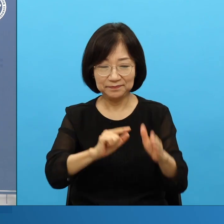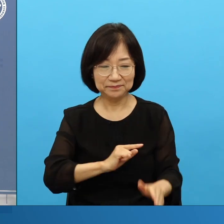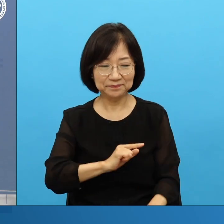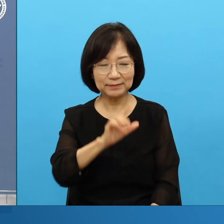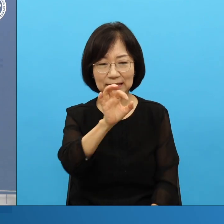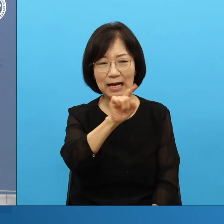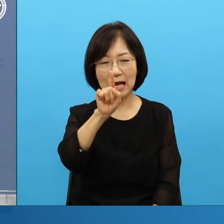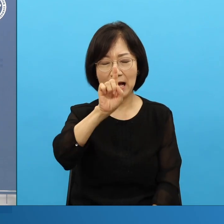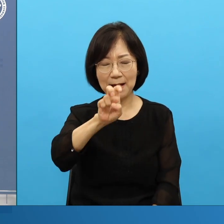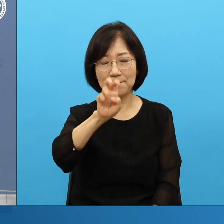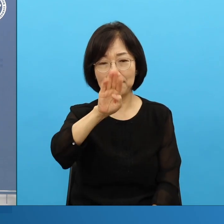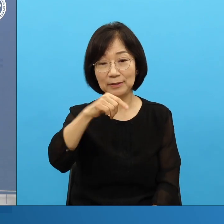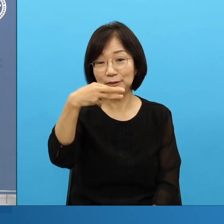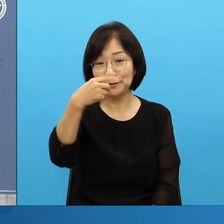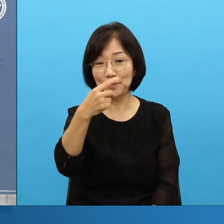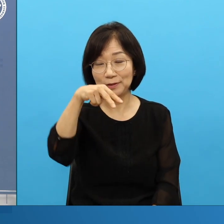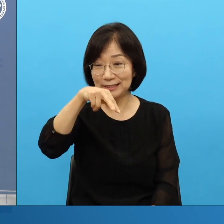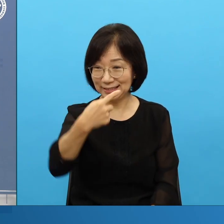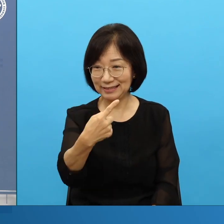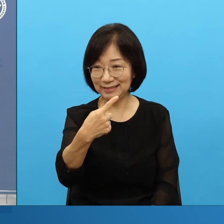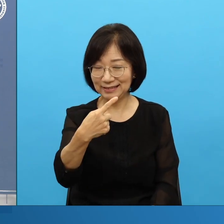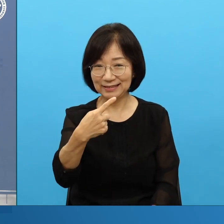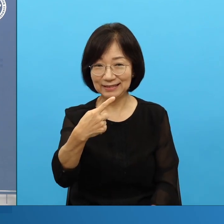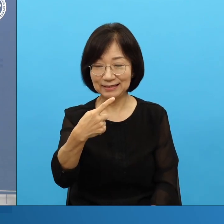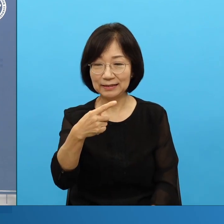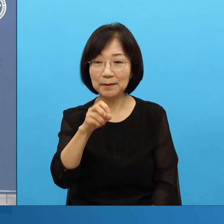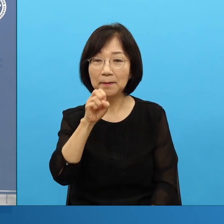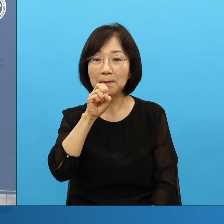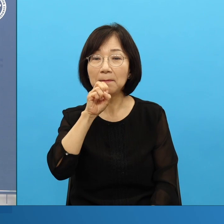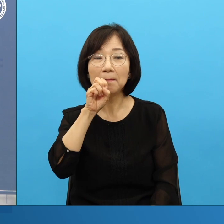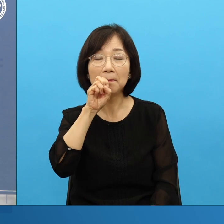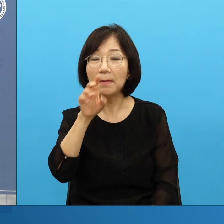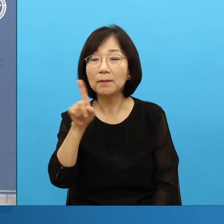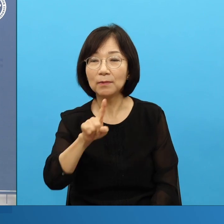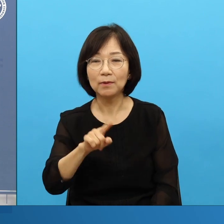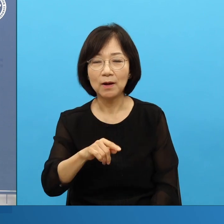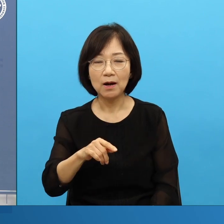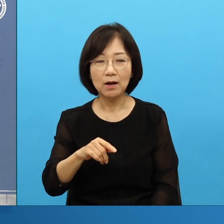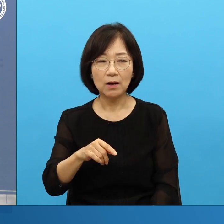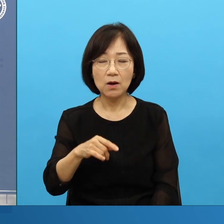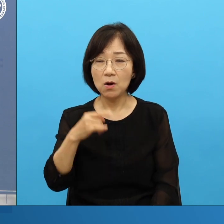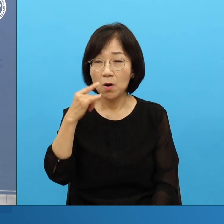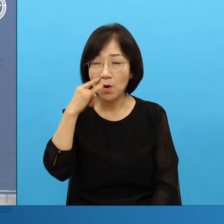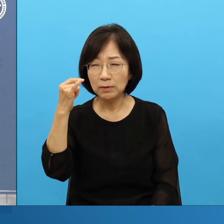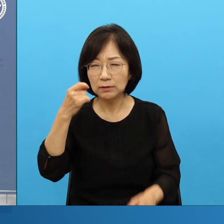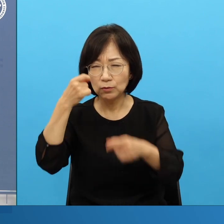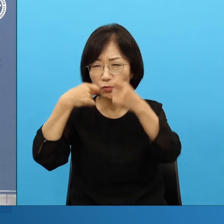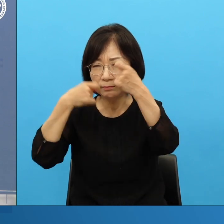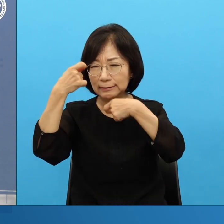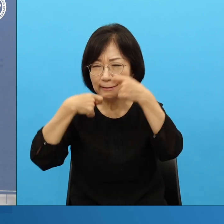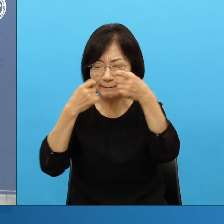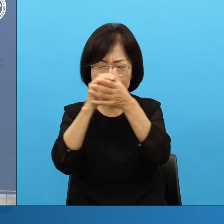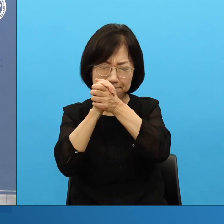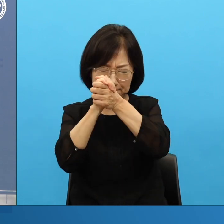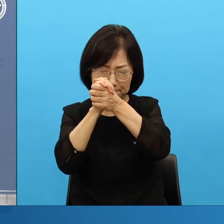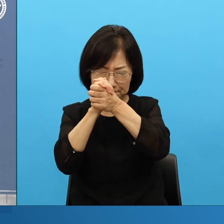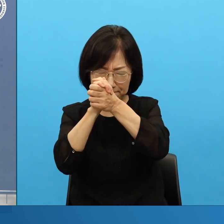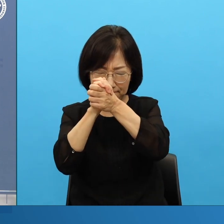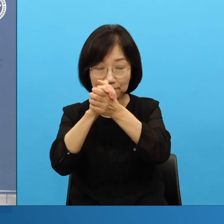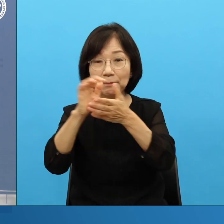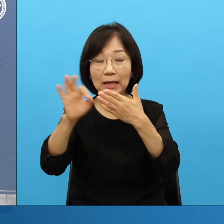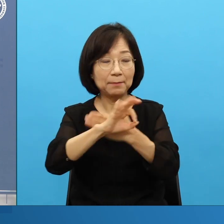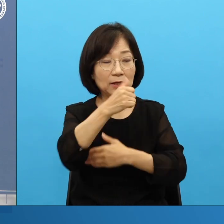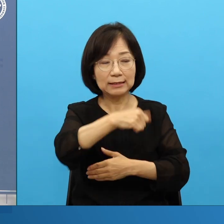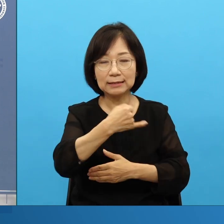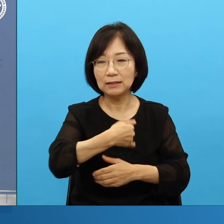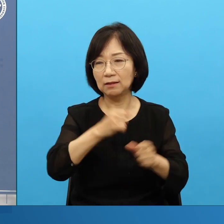But one of the director of the church, Ambrose, came to her and said, 눈물의 자녀는 망하지 않는다. 기도해라. a child prayed for in tears will